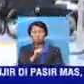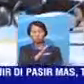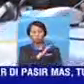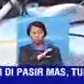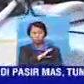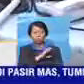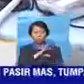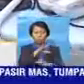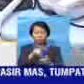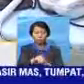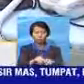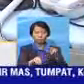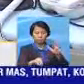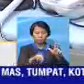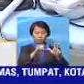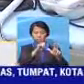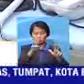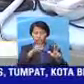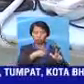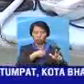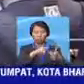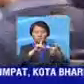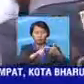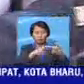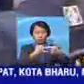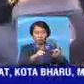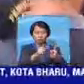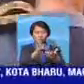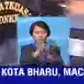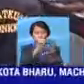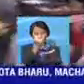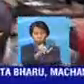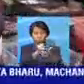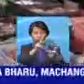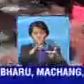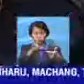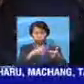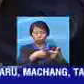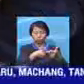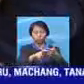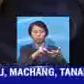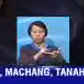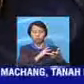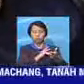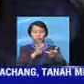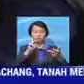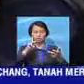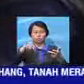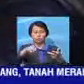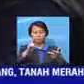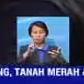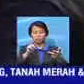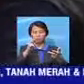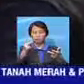polis membabitkan 306 aduan diikuti jabatan en 27 aduan dan Kementerian Perdagangan dalam negeri